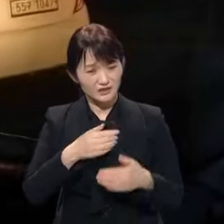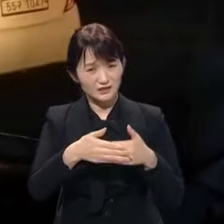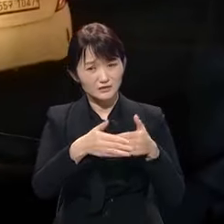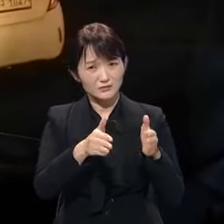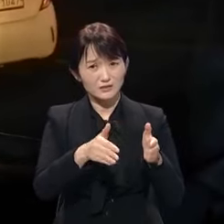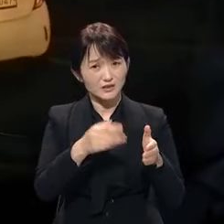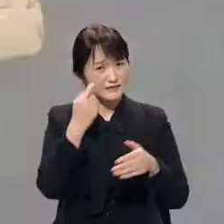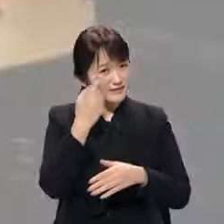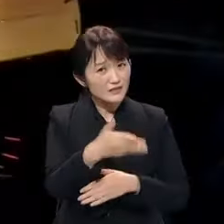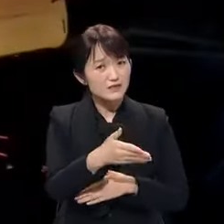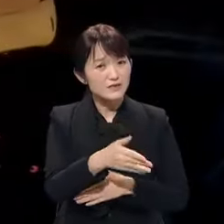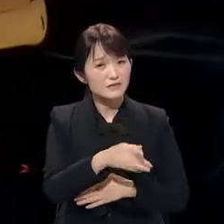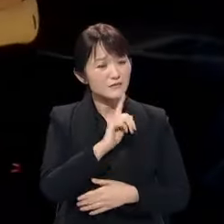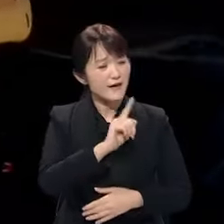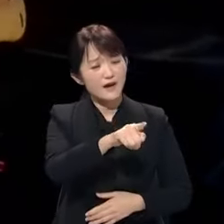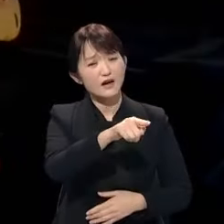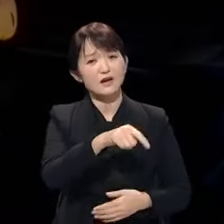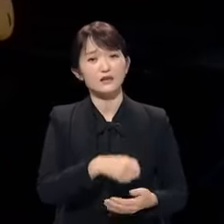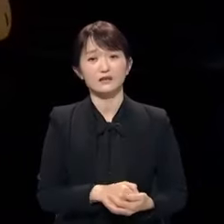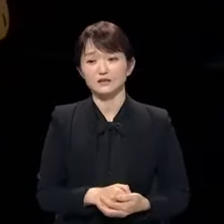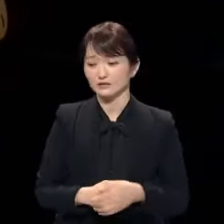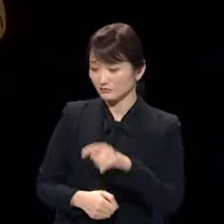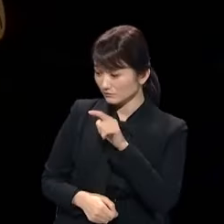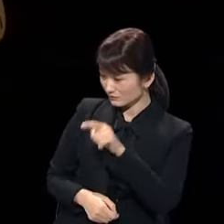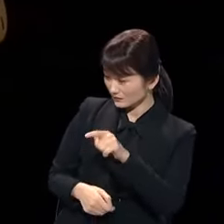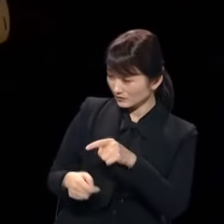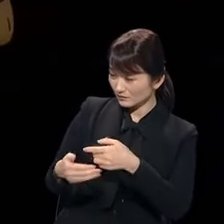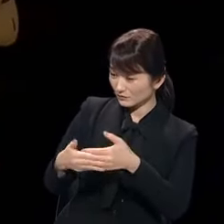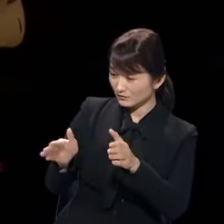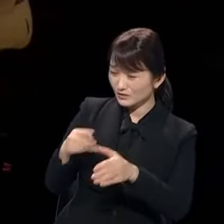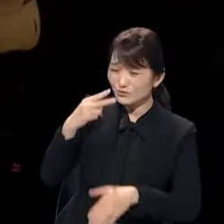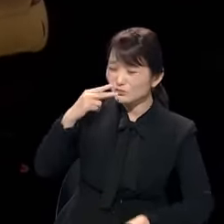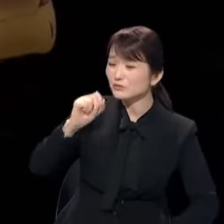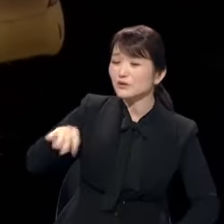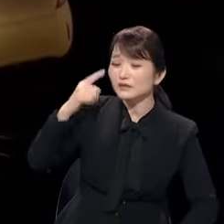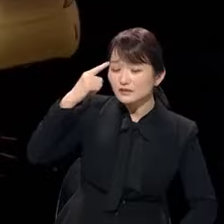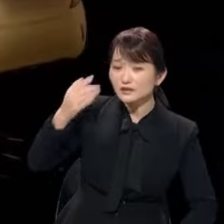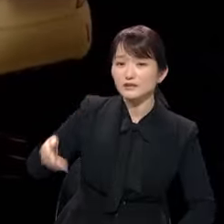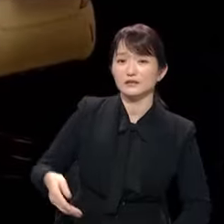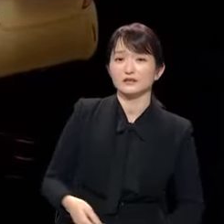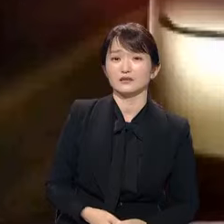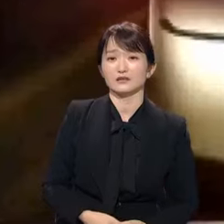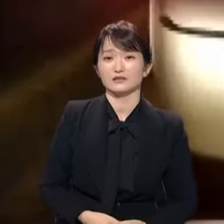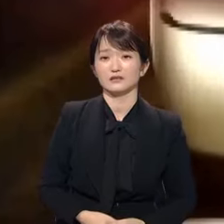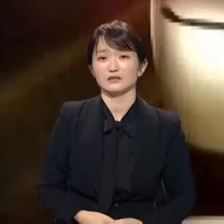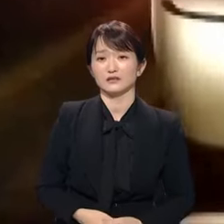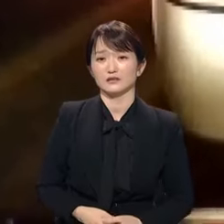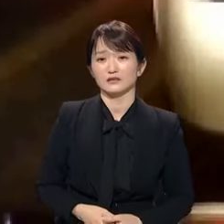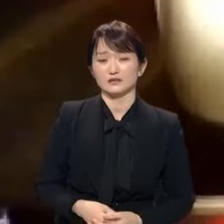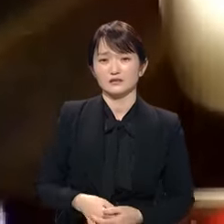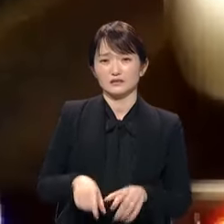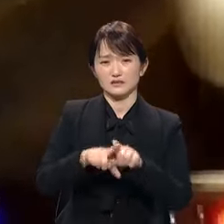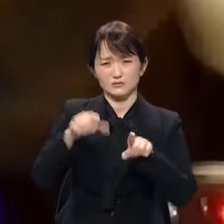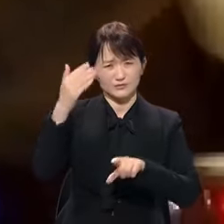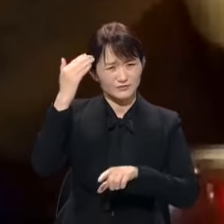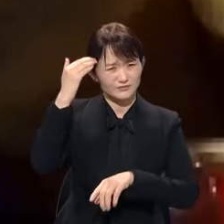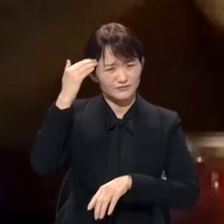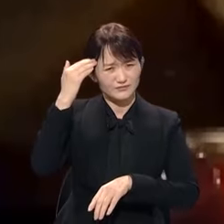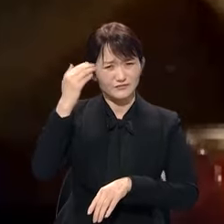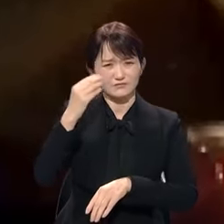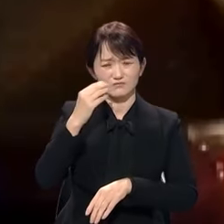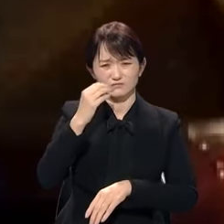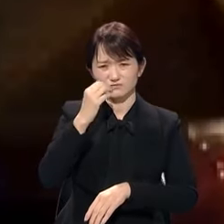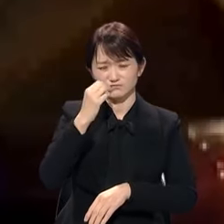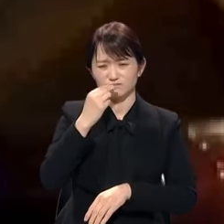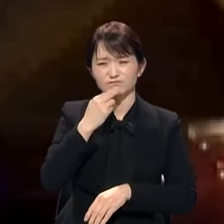안방이야? 이렇게 따지면 꼭 그럽니다. 야, 넌 안방에 담배꽁초 버리냐라고요. 아무튼 정말 뭘 상식, 뭘 교양. 네, 저게